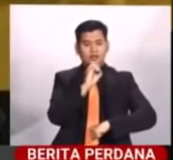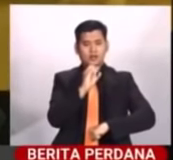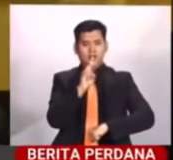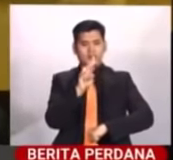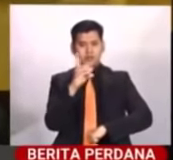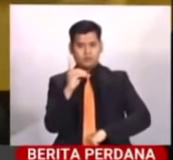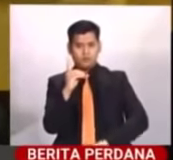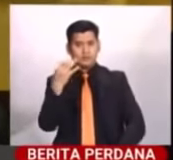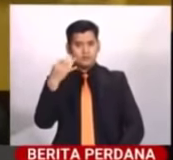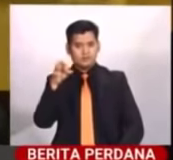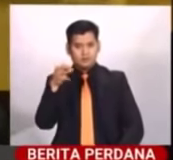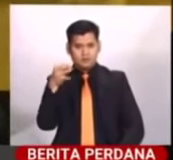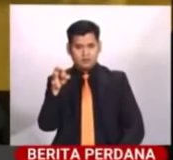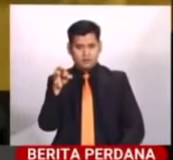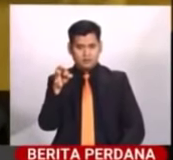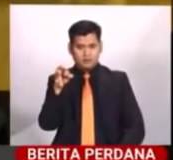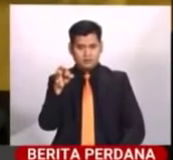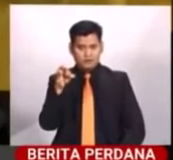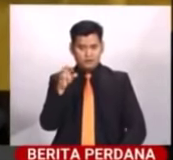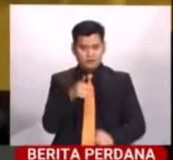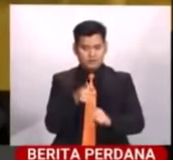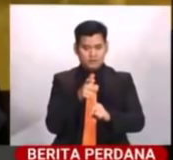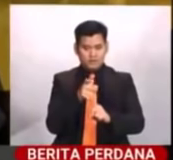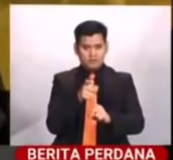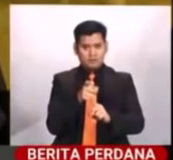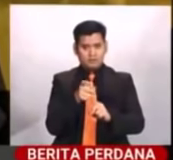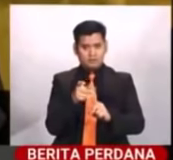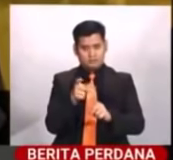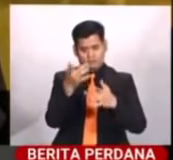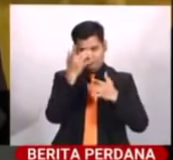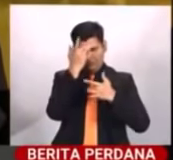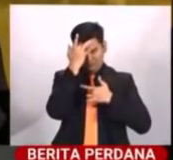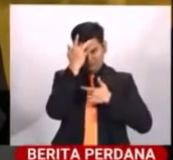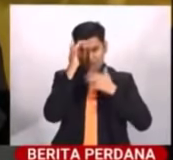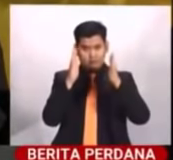kalangan pesakit-pesakit SARI.